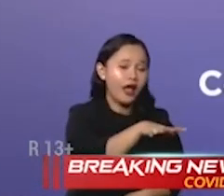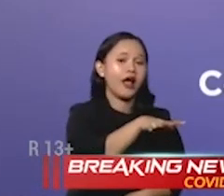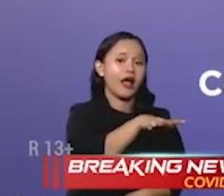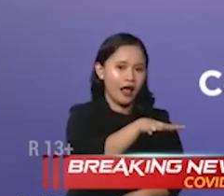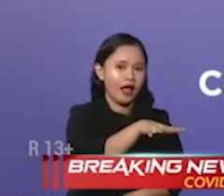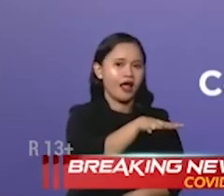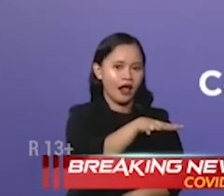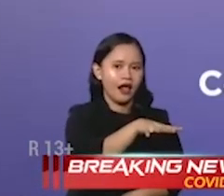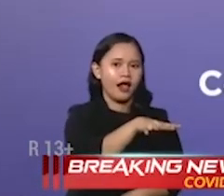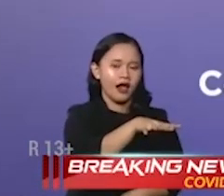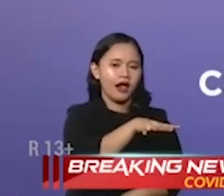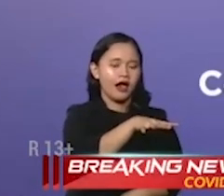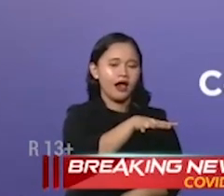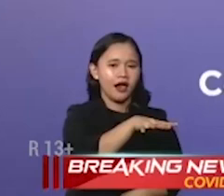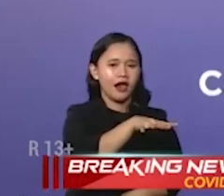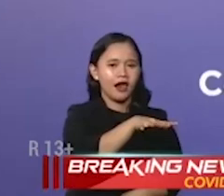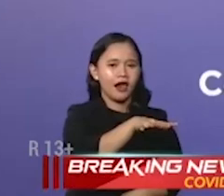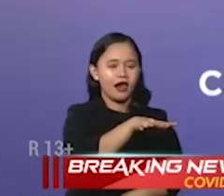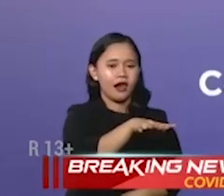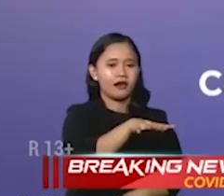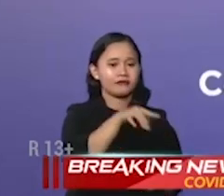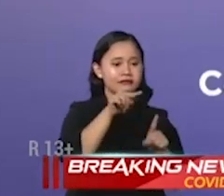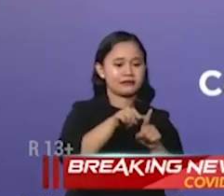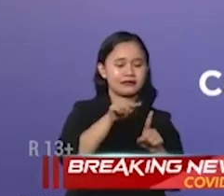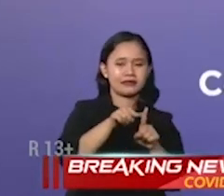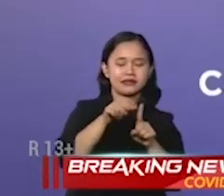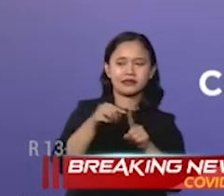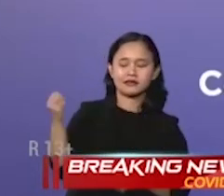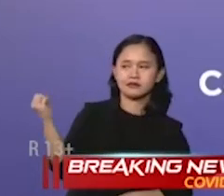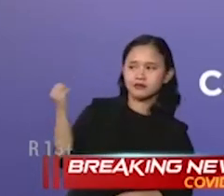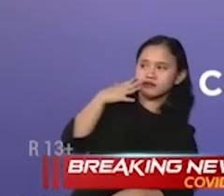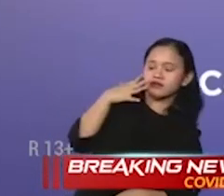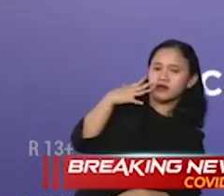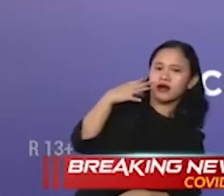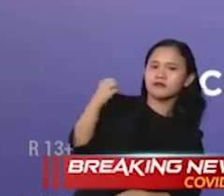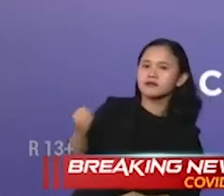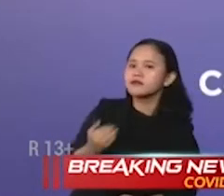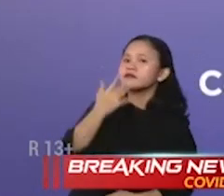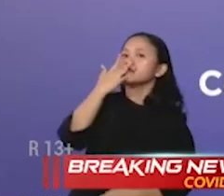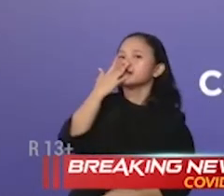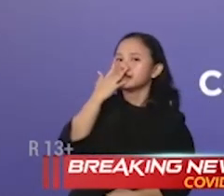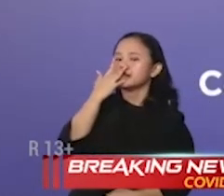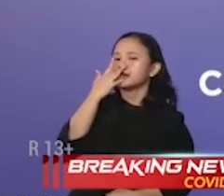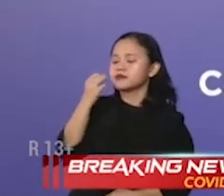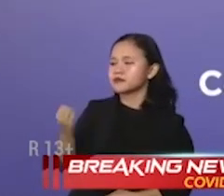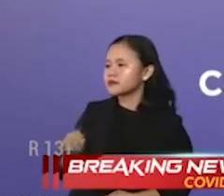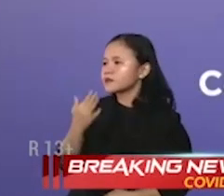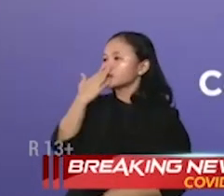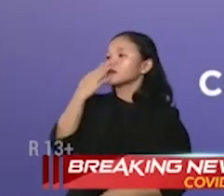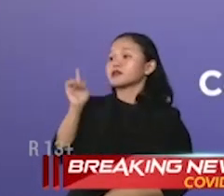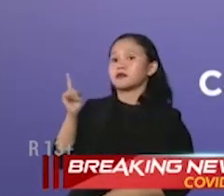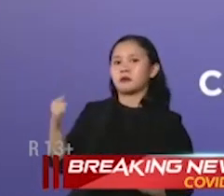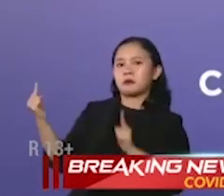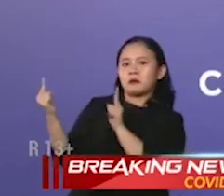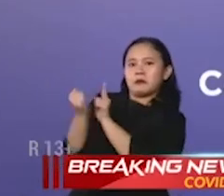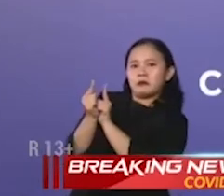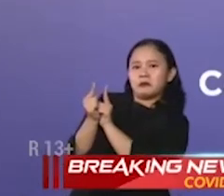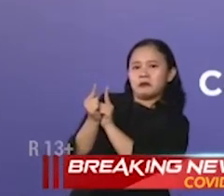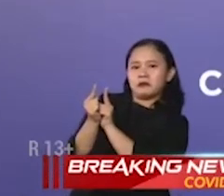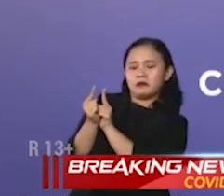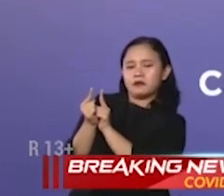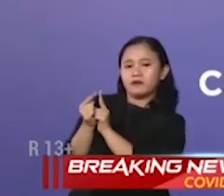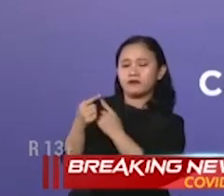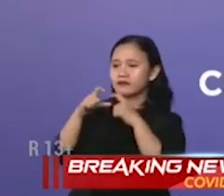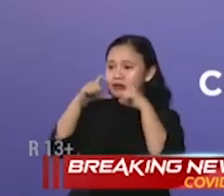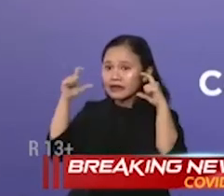buliran buliran kecil yang menyebar ke sekitarnya dan terhirup orang lain karena tidak menjaga jarak dan tidak menggunakan